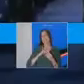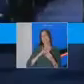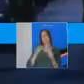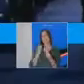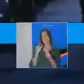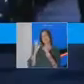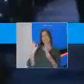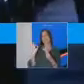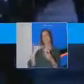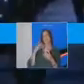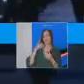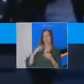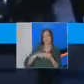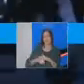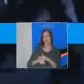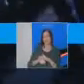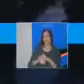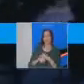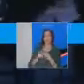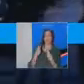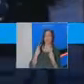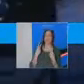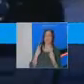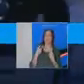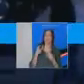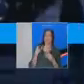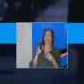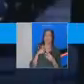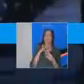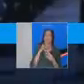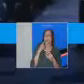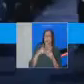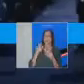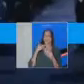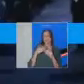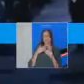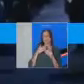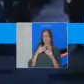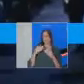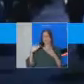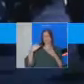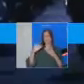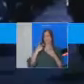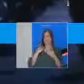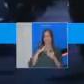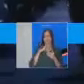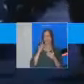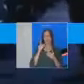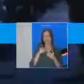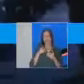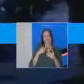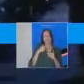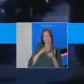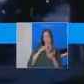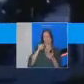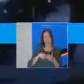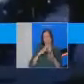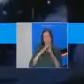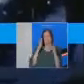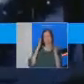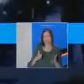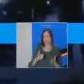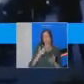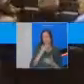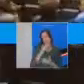ושורשי. הבעיה היא שאנחנו הולכים ומתרחקים, וחלק מהבעיה נעוצה גם פה אצלנו. ברור. בממסד הרבני.